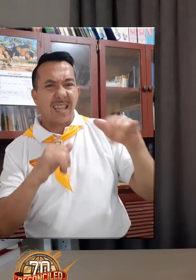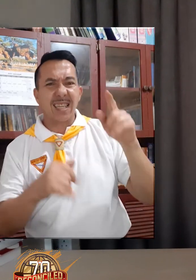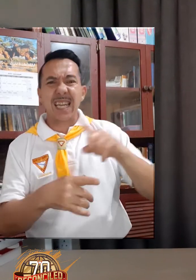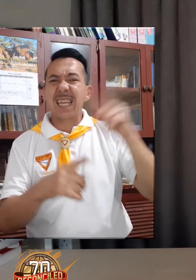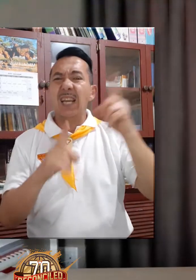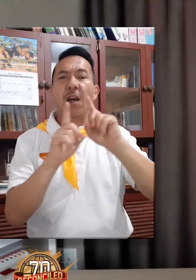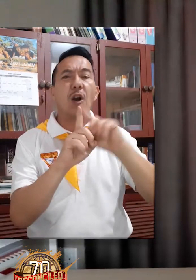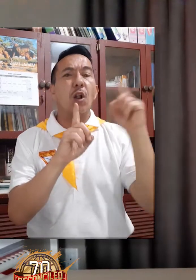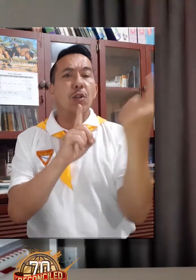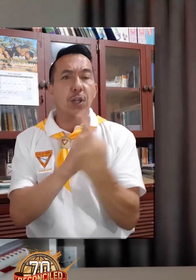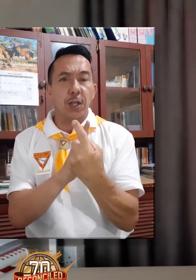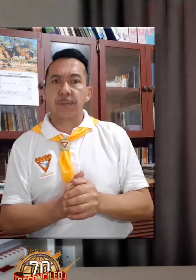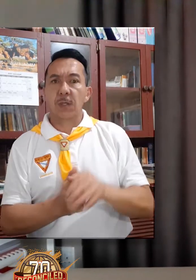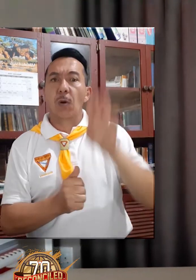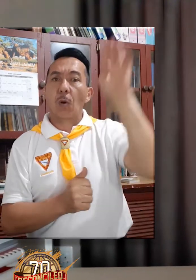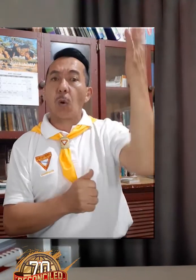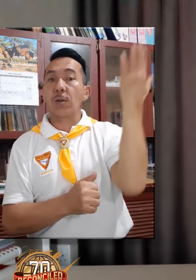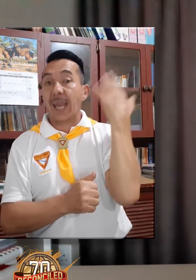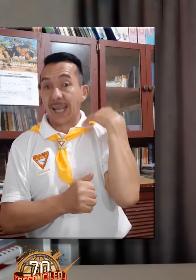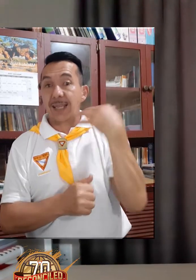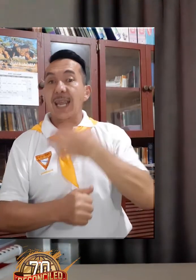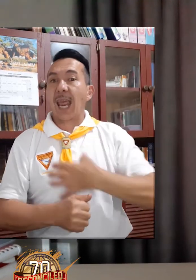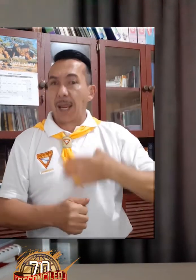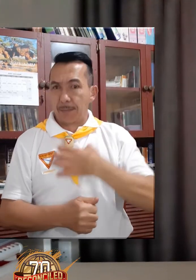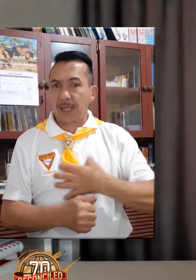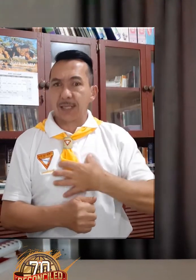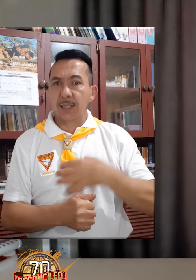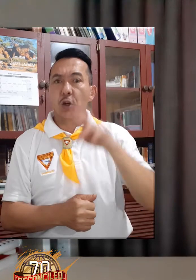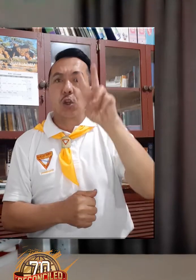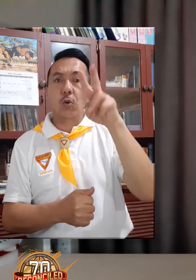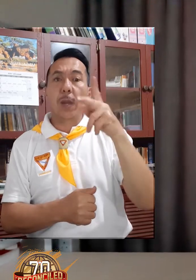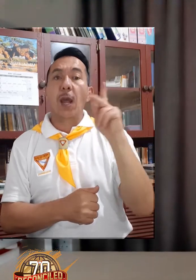enige kultuur. God het empatie,